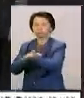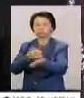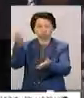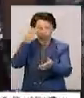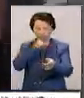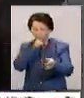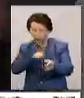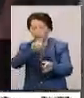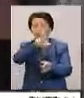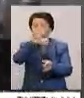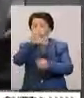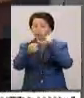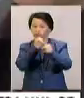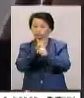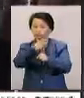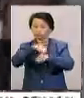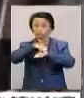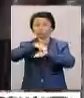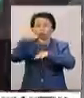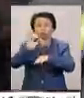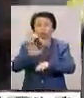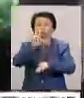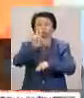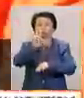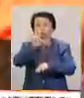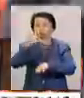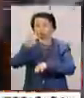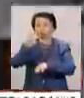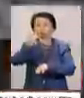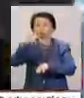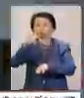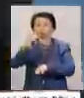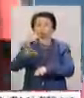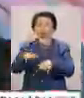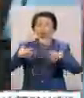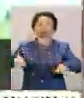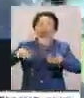berusia 35 tahun itu adalah melebihi RM600,000.